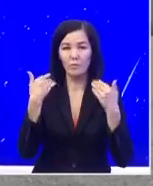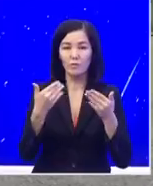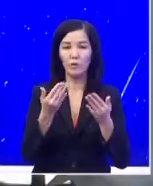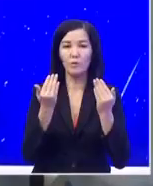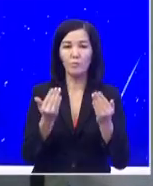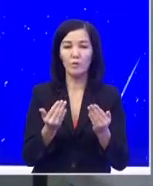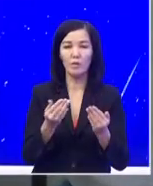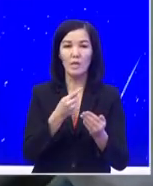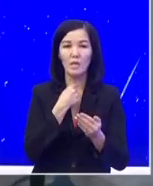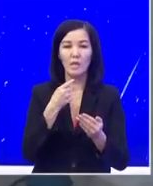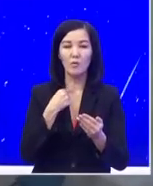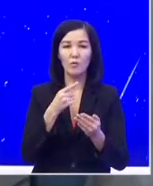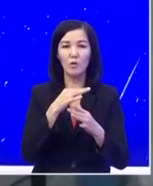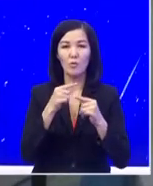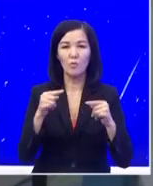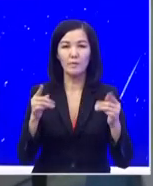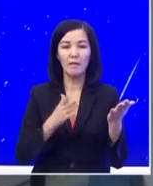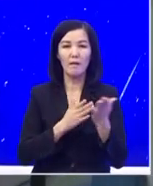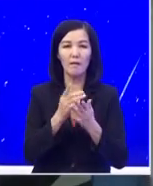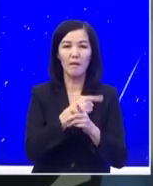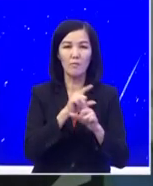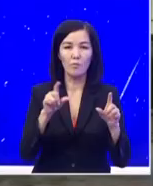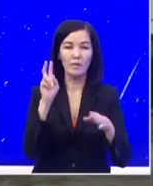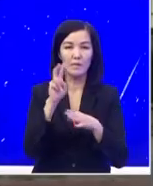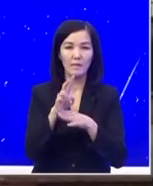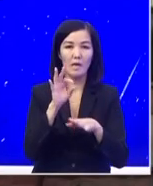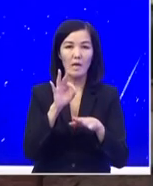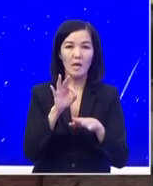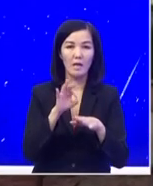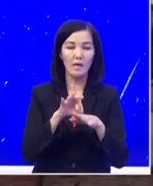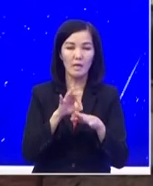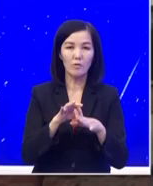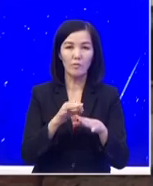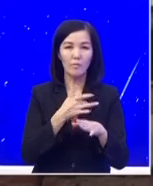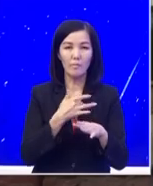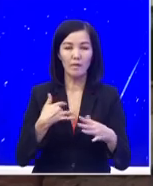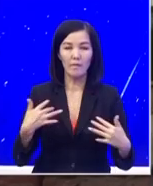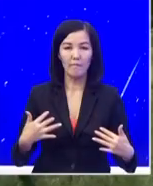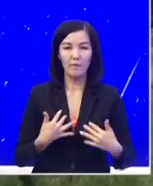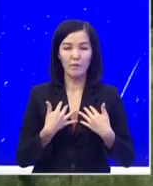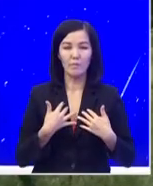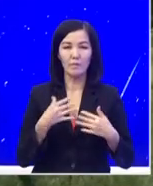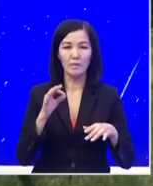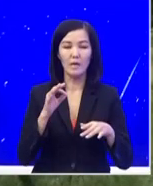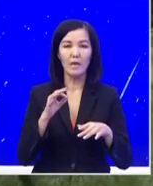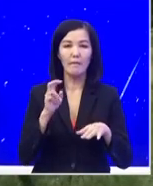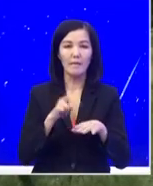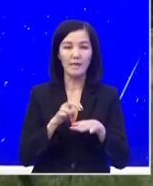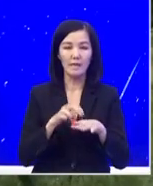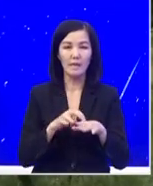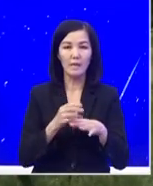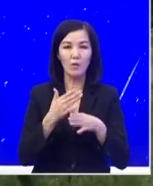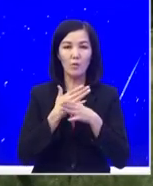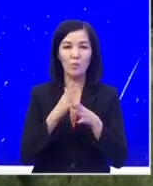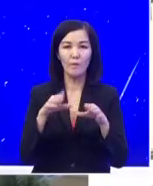бүгін Талдықорған көпсалалы ауруханасына да барды. Коронавирус пен пневмониямен күресіп жатқан отандық дәрігерлерге консультация